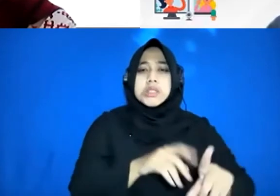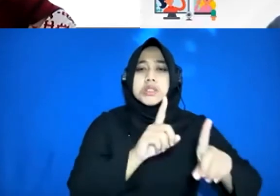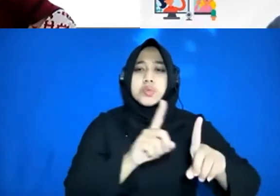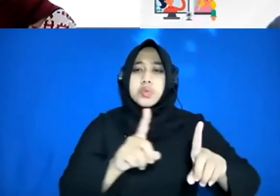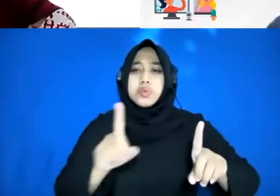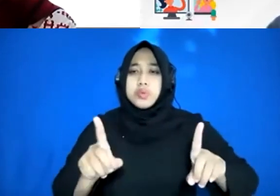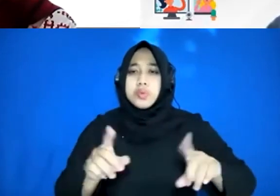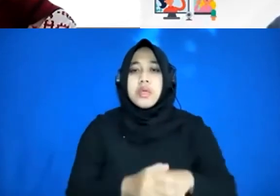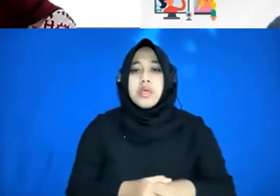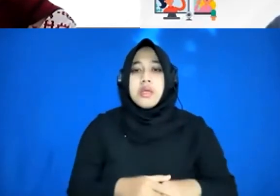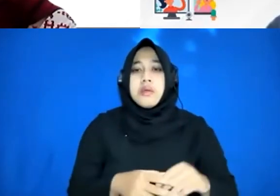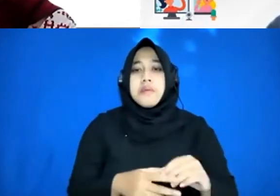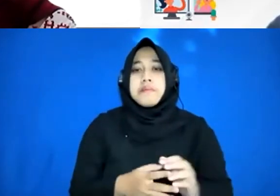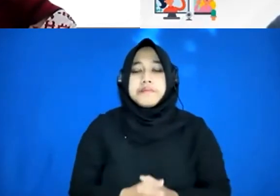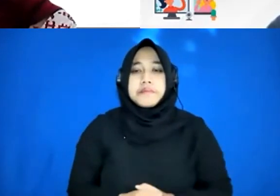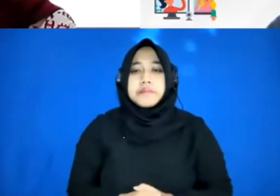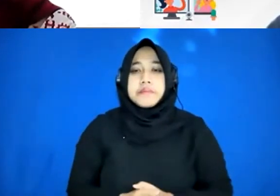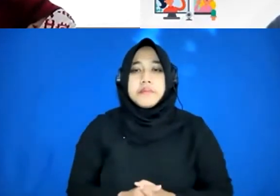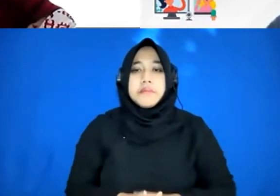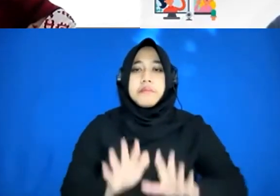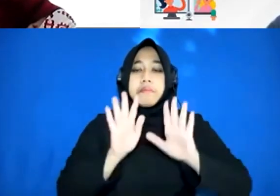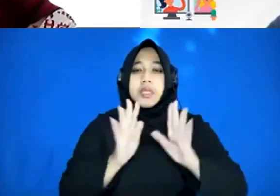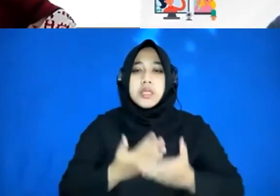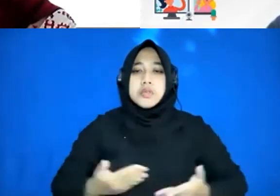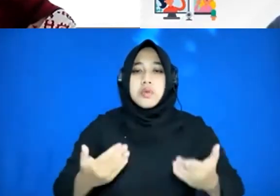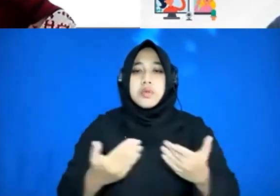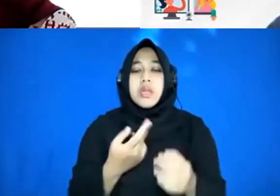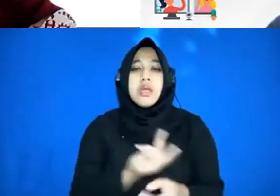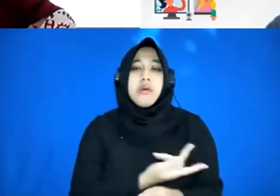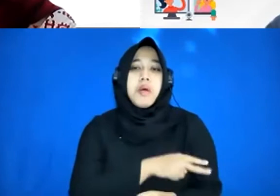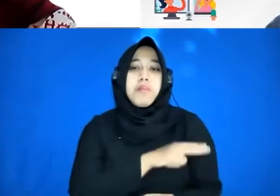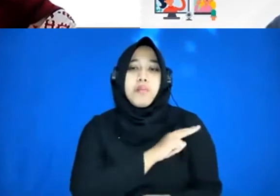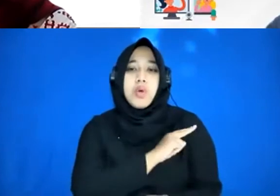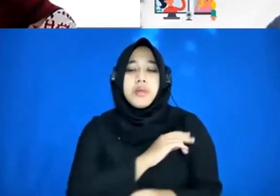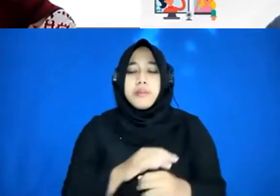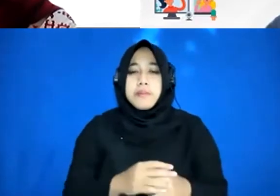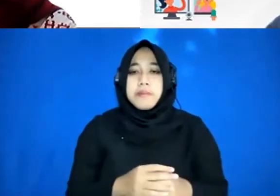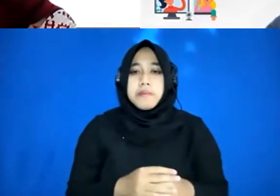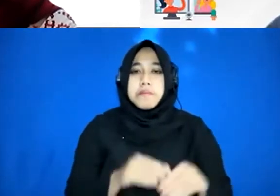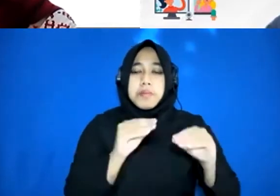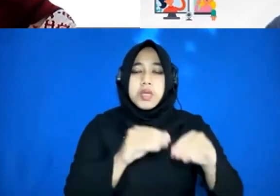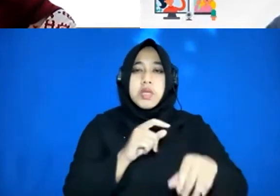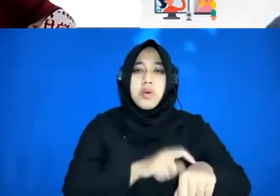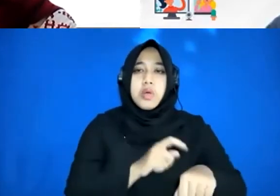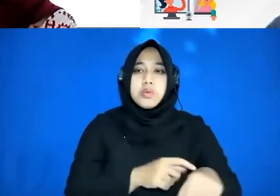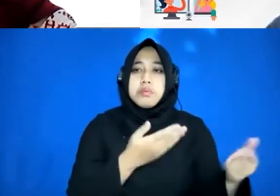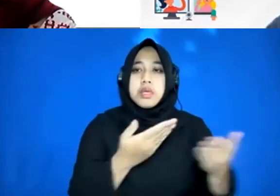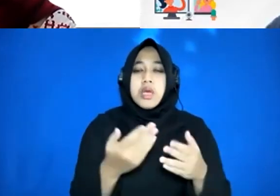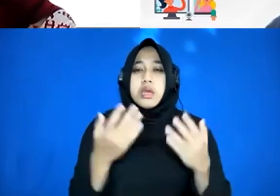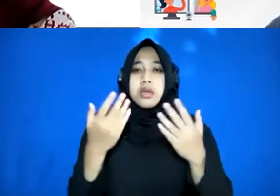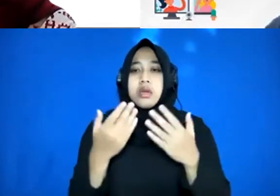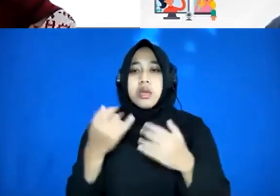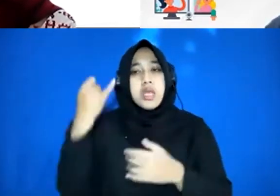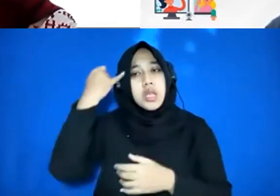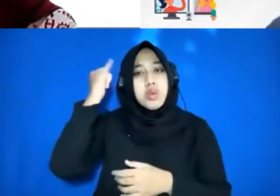satu Peksos yang sudah sangat kompetensi, kita berikan waktu untuk memberikan wawasan kepada